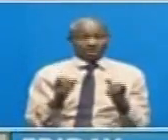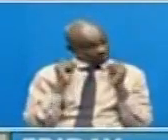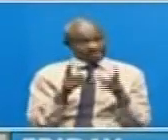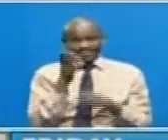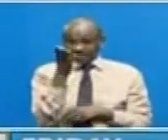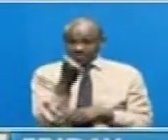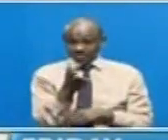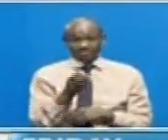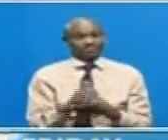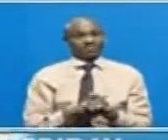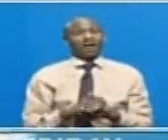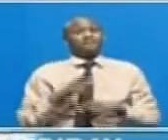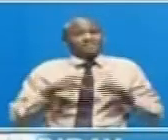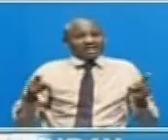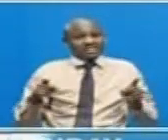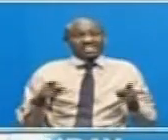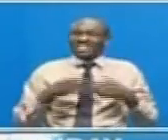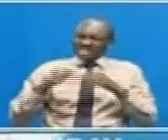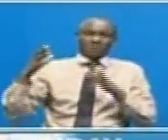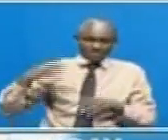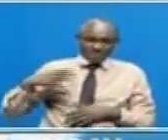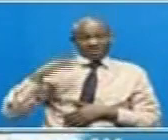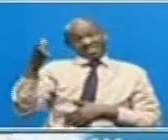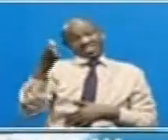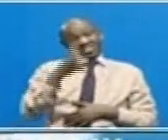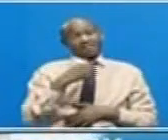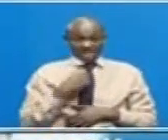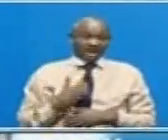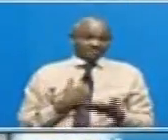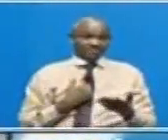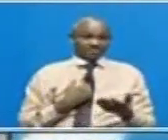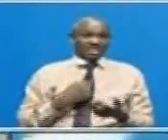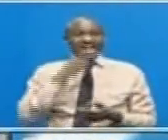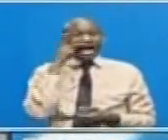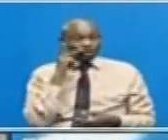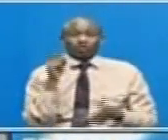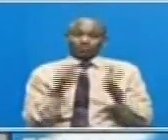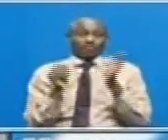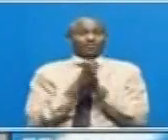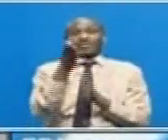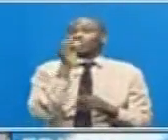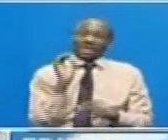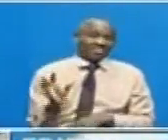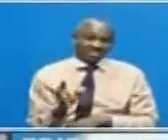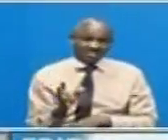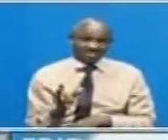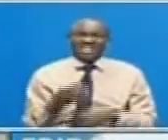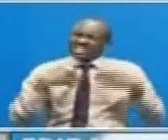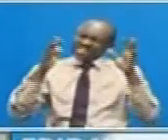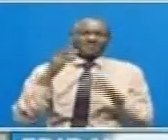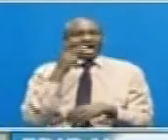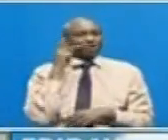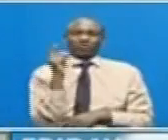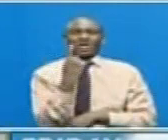Sina namna hiyo. Lakini wachana na watu ambao mimi niko nayo hapa. Kalonzo hana maneno na wewe. Wachana na